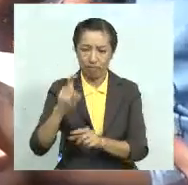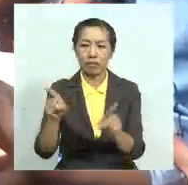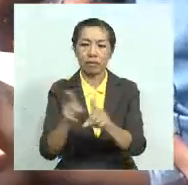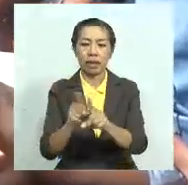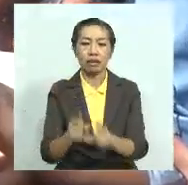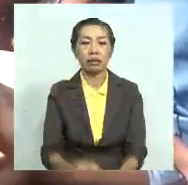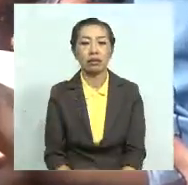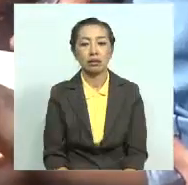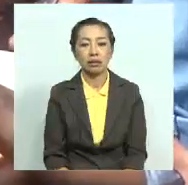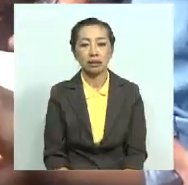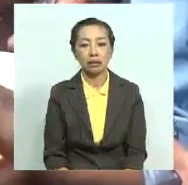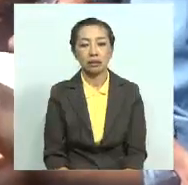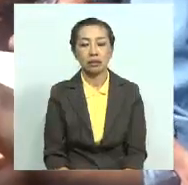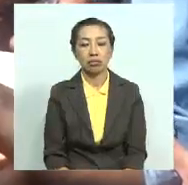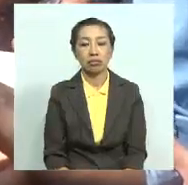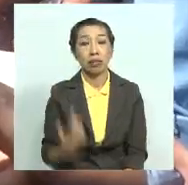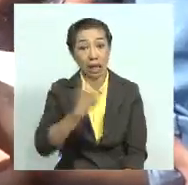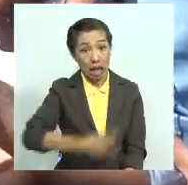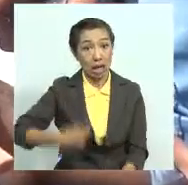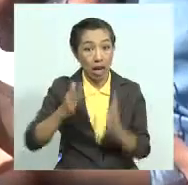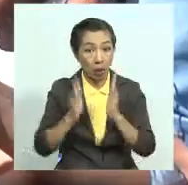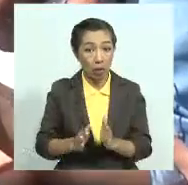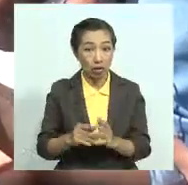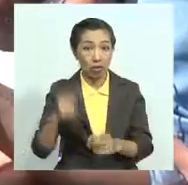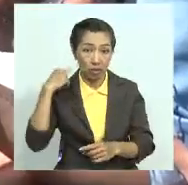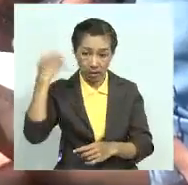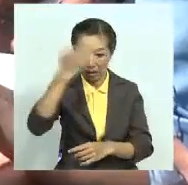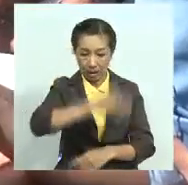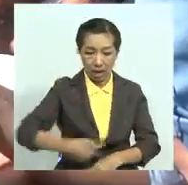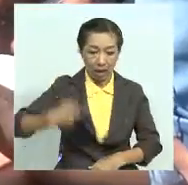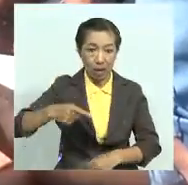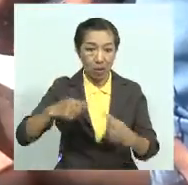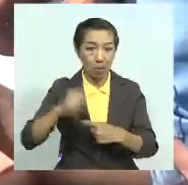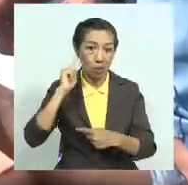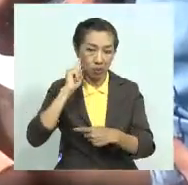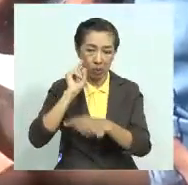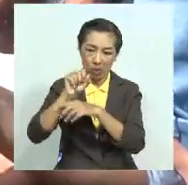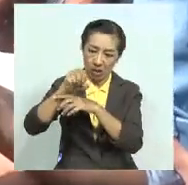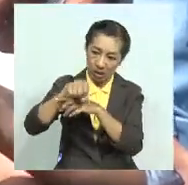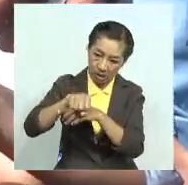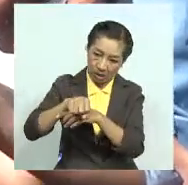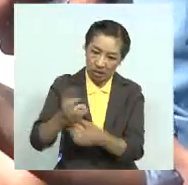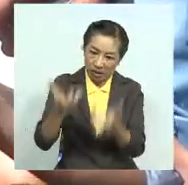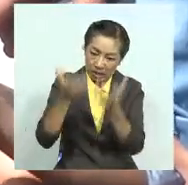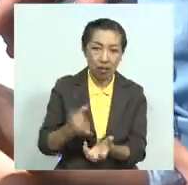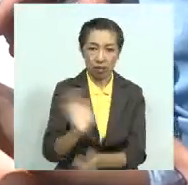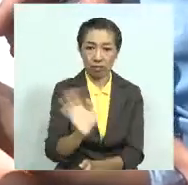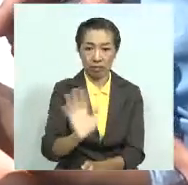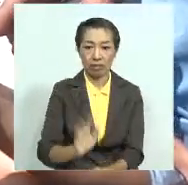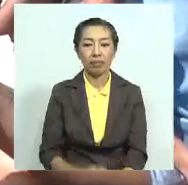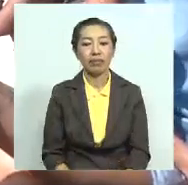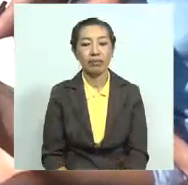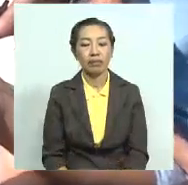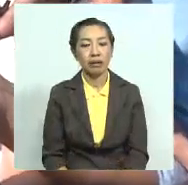ทือนร่างกายคนเราไม่ได้สร้างขึ้นมาเพื่อจะรับน้ำหนักตรงนี้โดยธรรมชาติ แต่คุณหญิงเขาบางโ